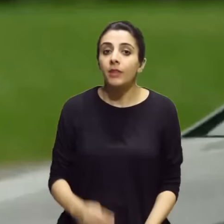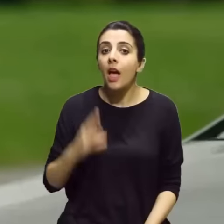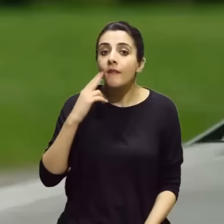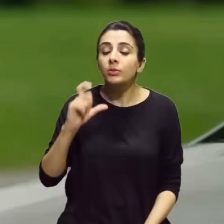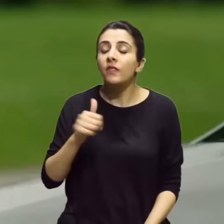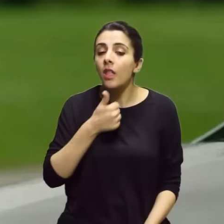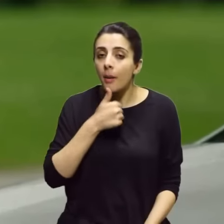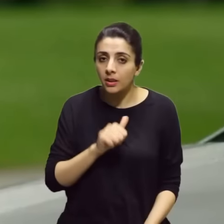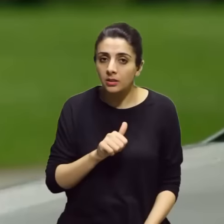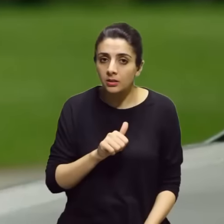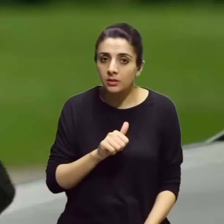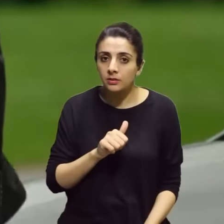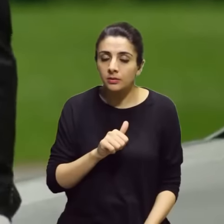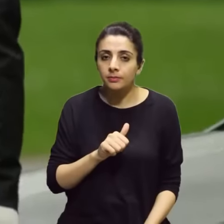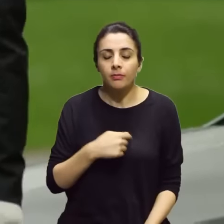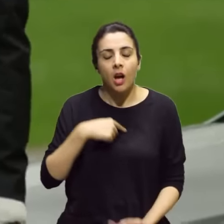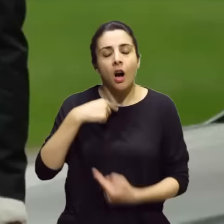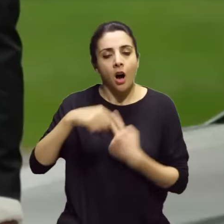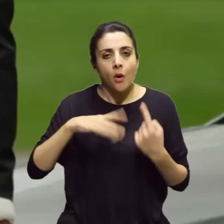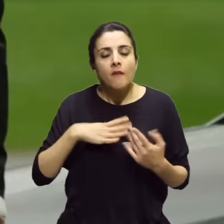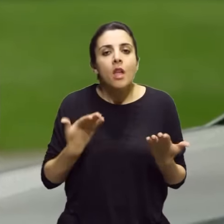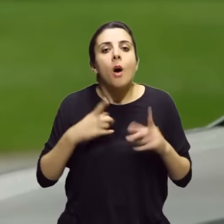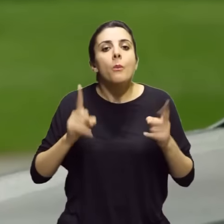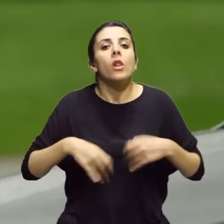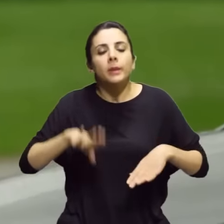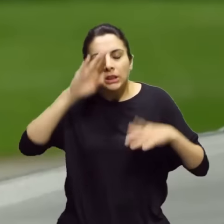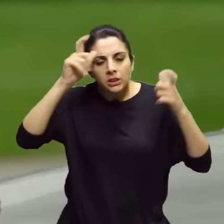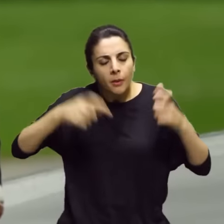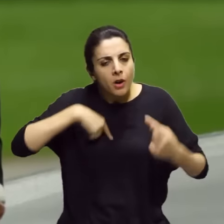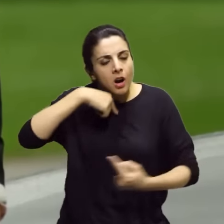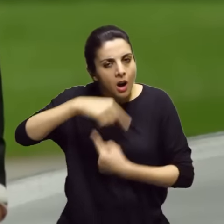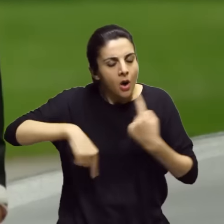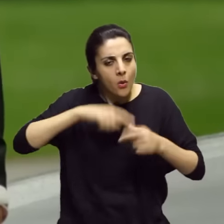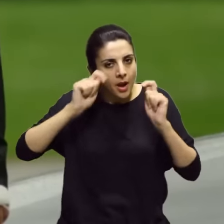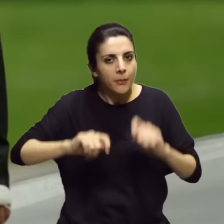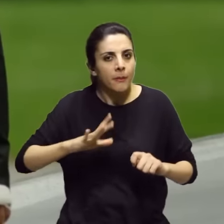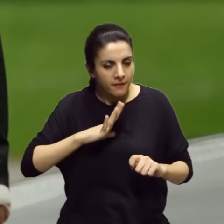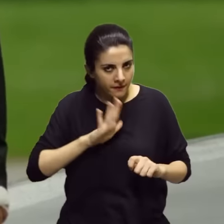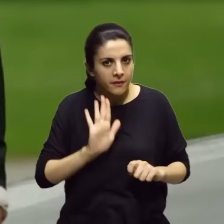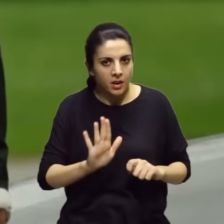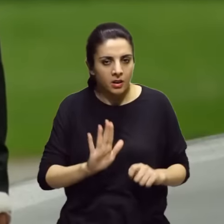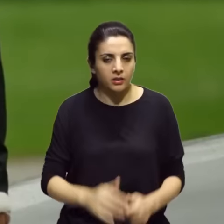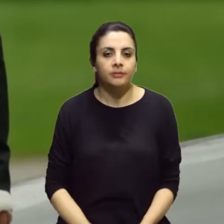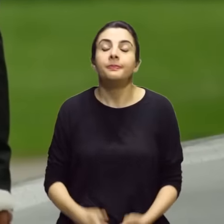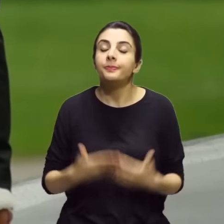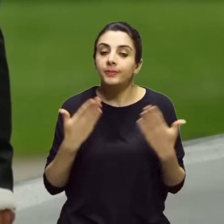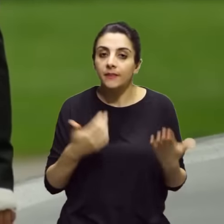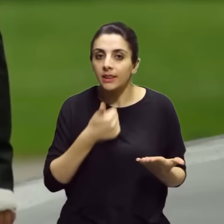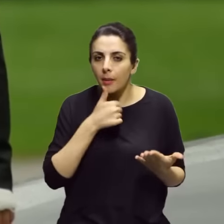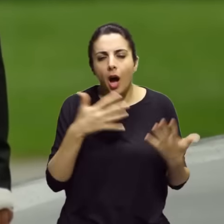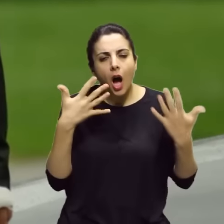Efendim Cevdet abi. Arıyoruz abi henüz bulamadık. İstanbul Kazan biz kepçe arıyoruz. Evet